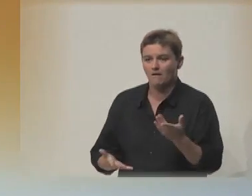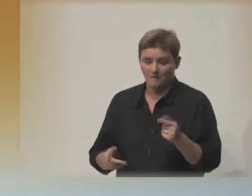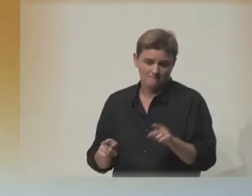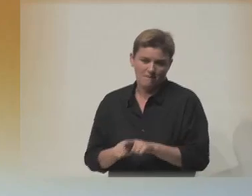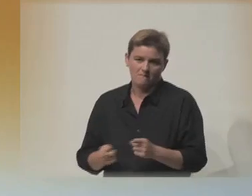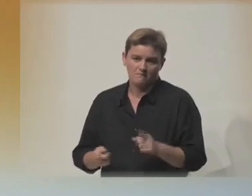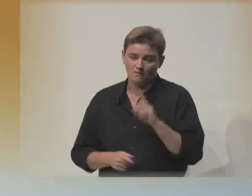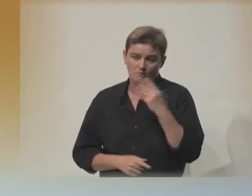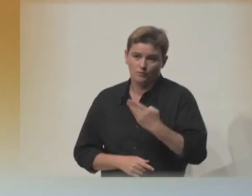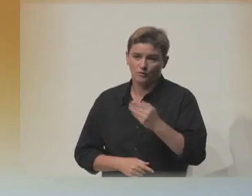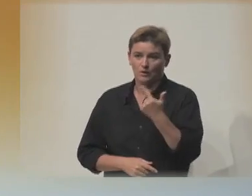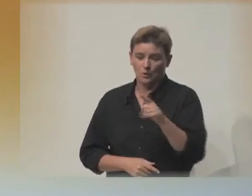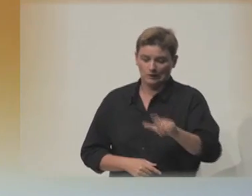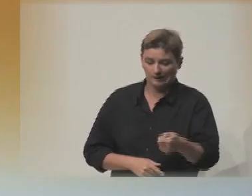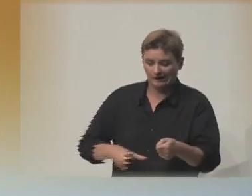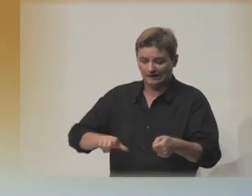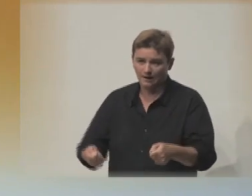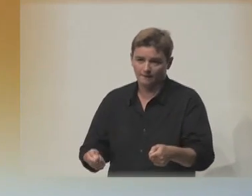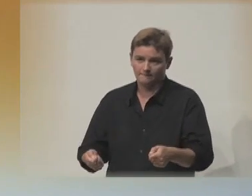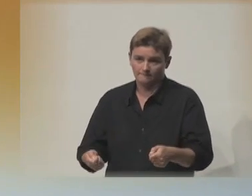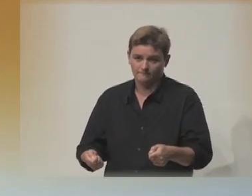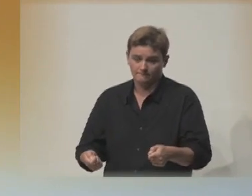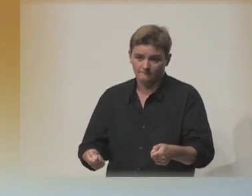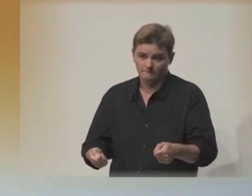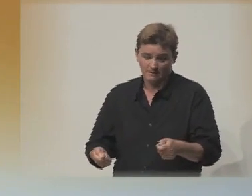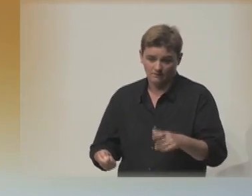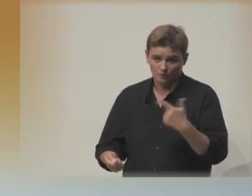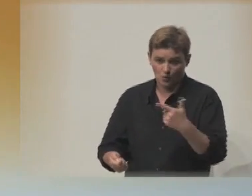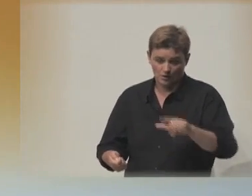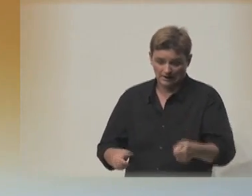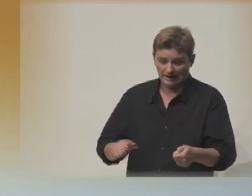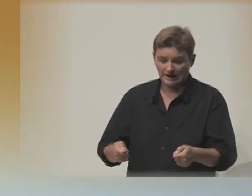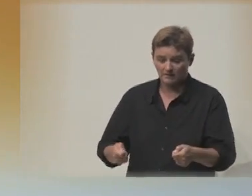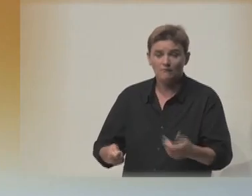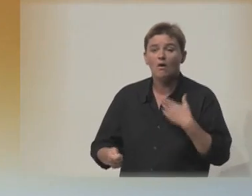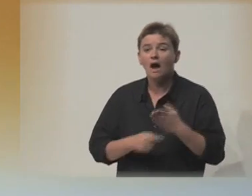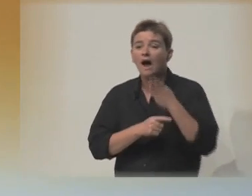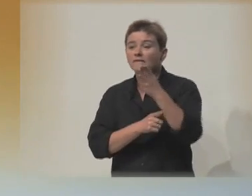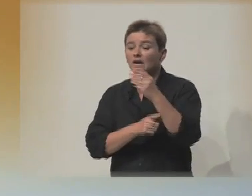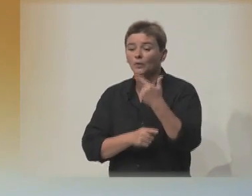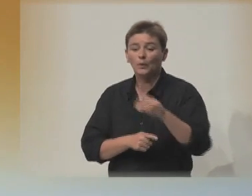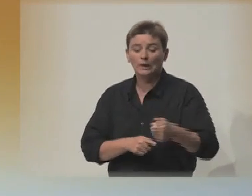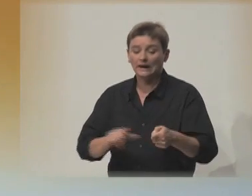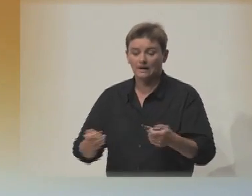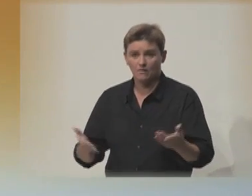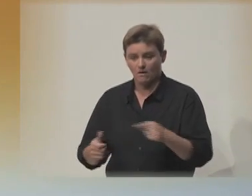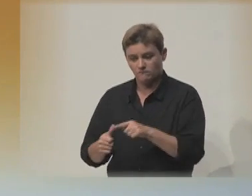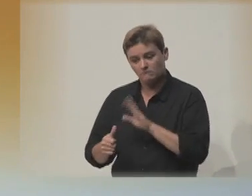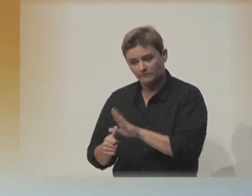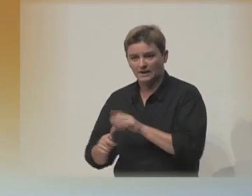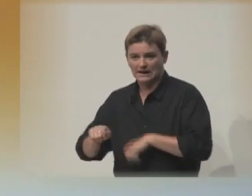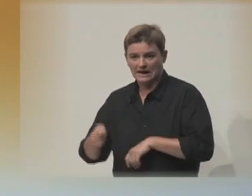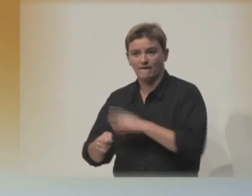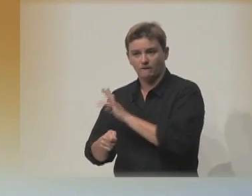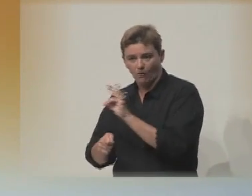la serrure, il faut deux clés. Eh bien les deux clés de l'avenir, c'est la serrure nationale, les